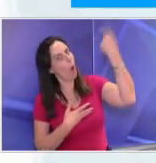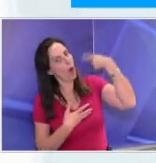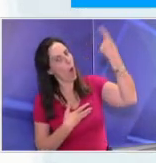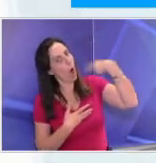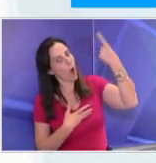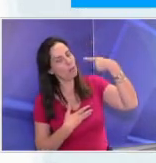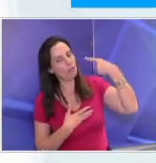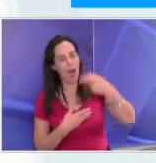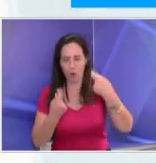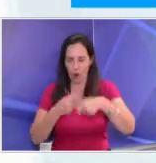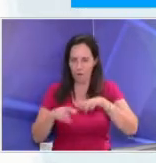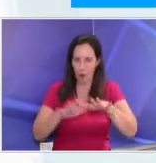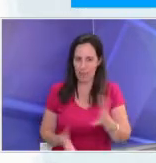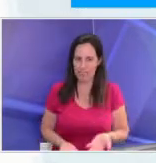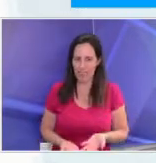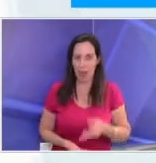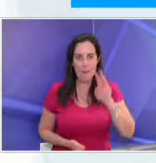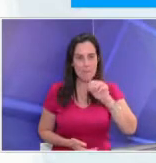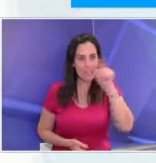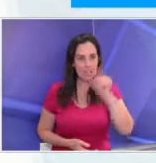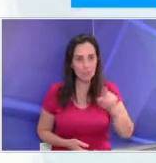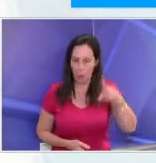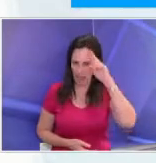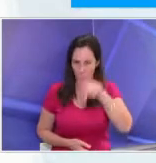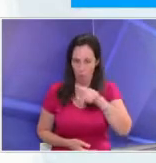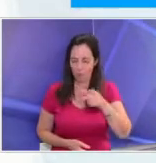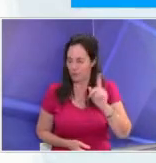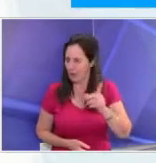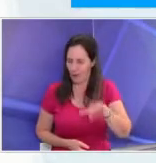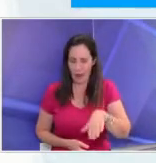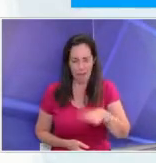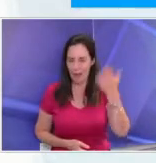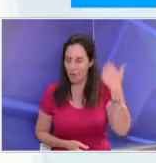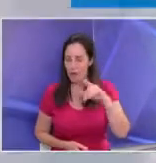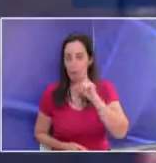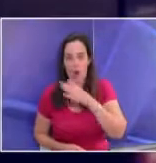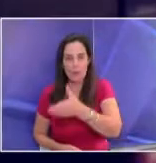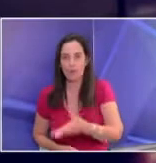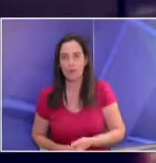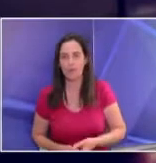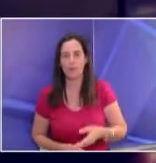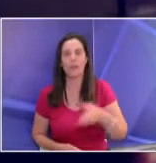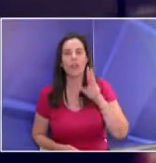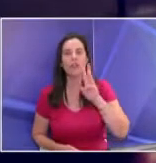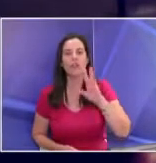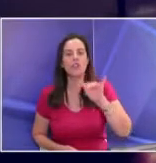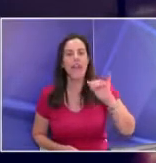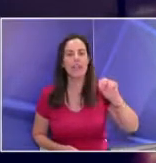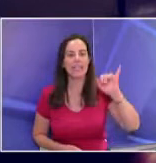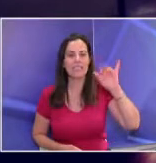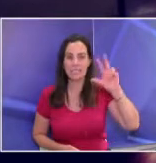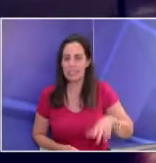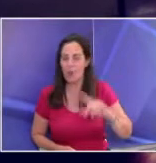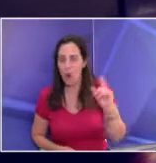הוראות. לא, אבל הוא חבר קואליציה, צריך לומר. מיקי זוהר בתור חבר קואליציה, זה גם היה אם היו קוראים לו שטייניץ. מיקי זוהר,